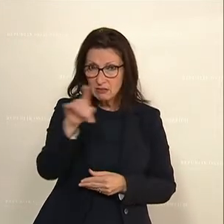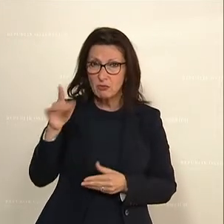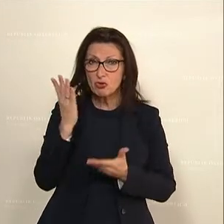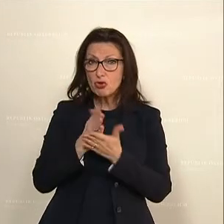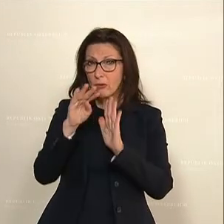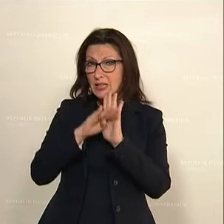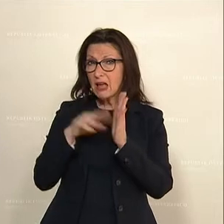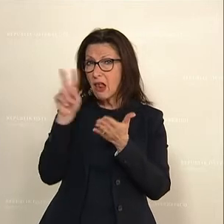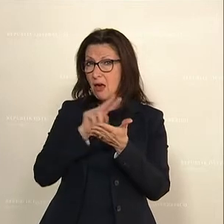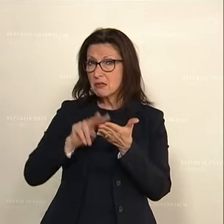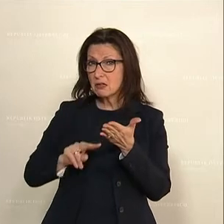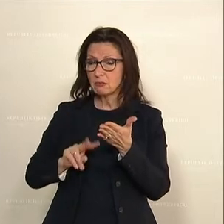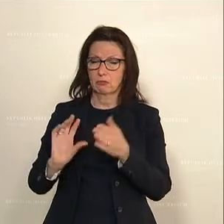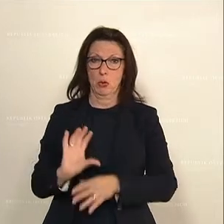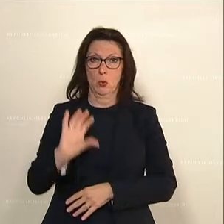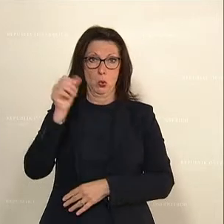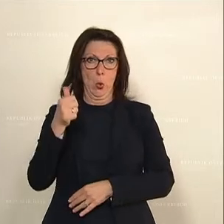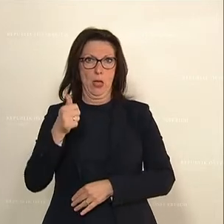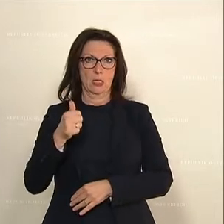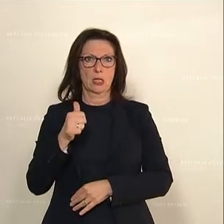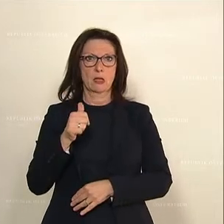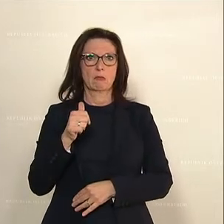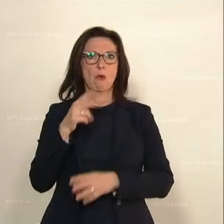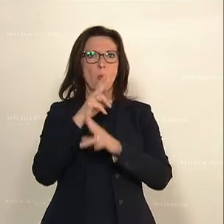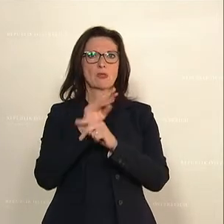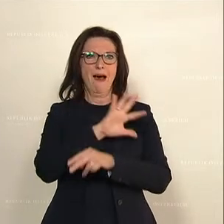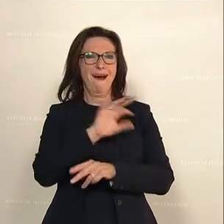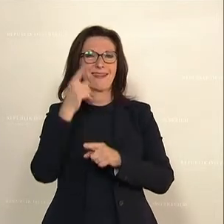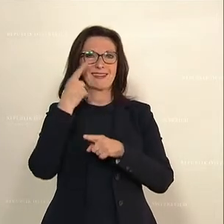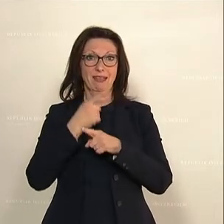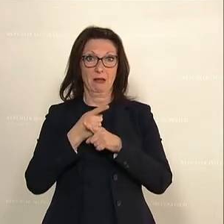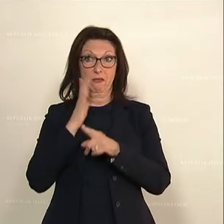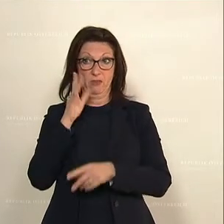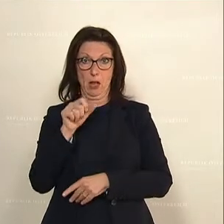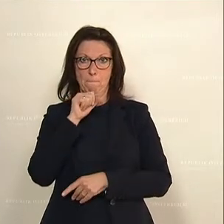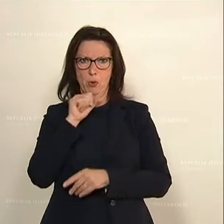haben. Es wird zuerst an jede Adresse in Österreich per Post